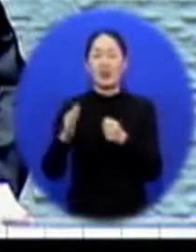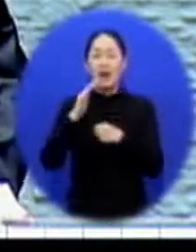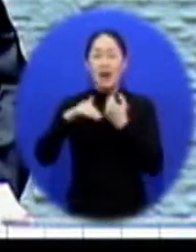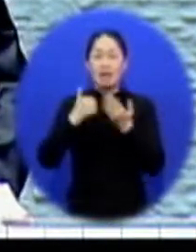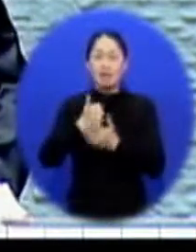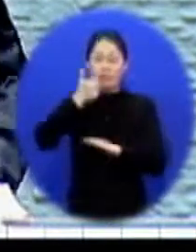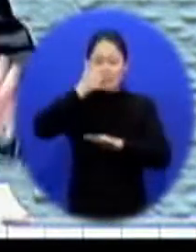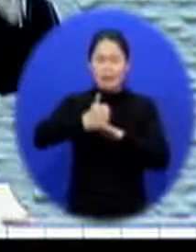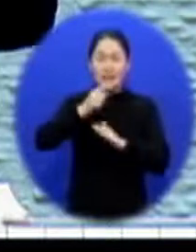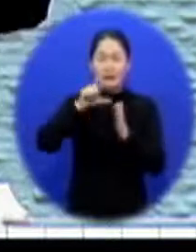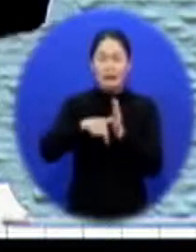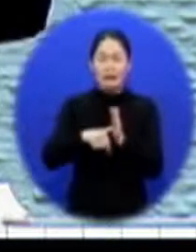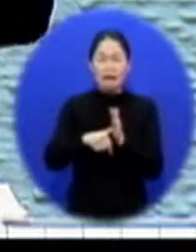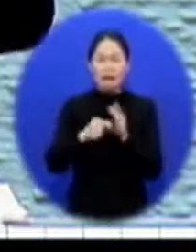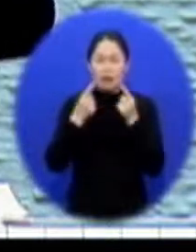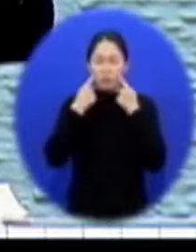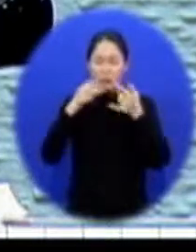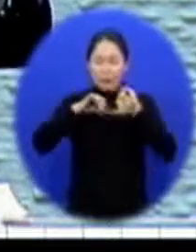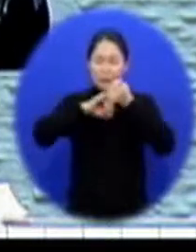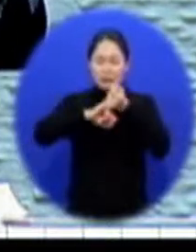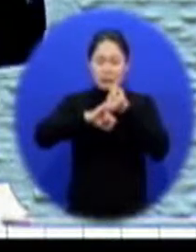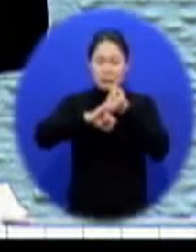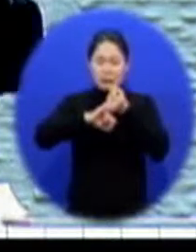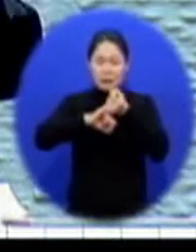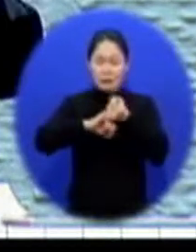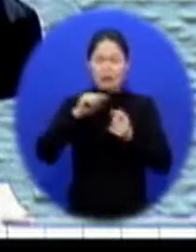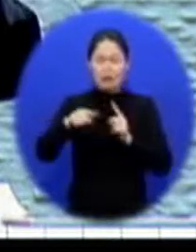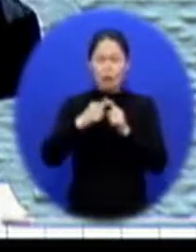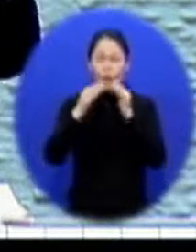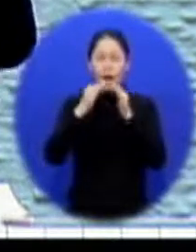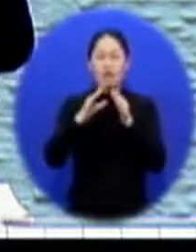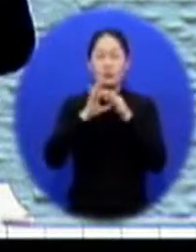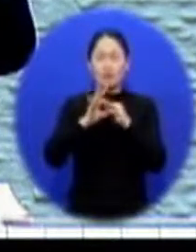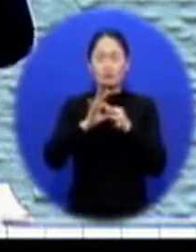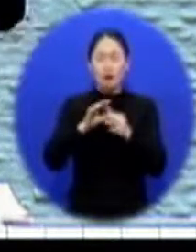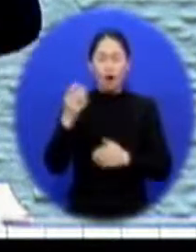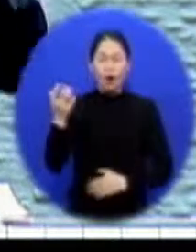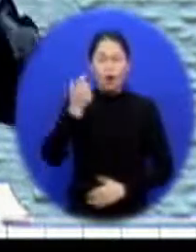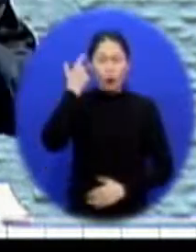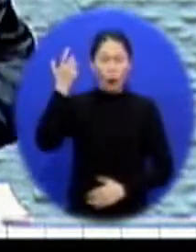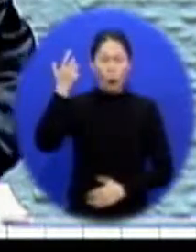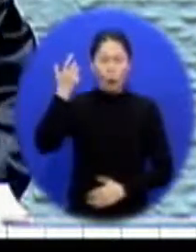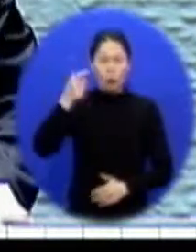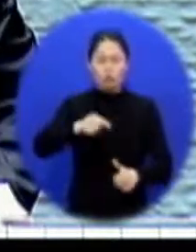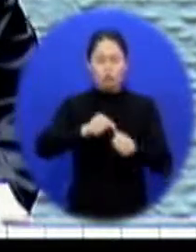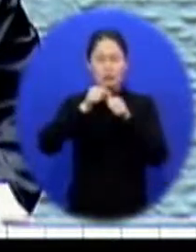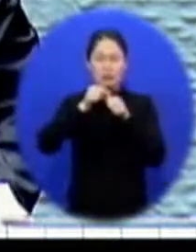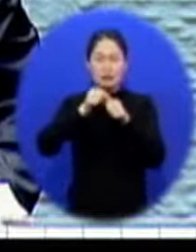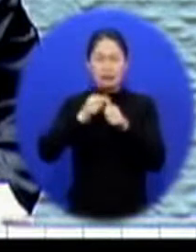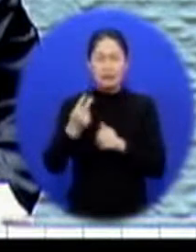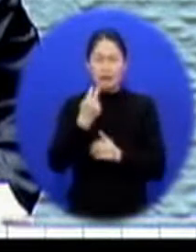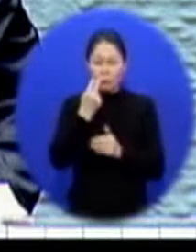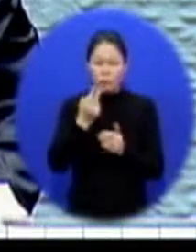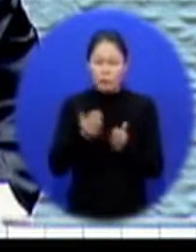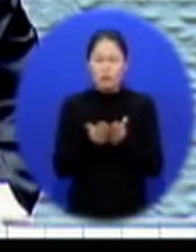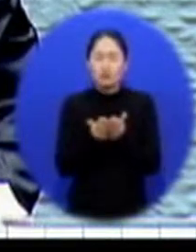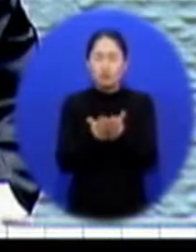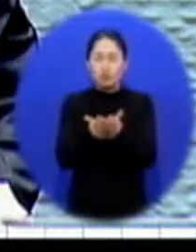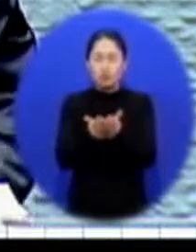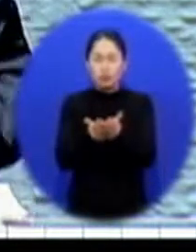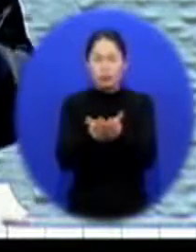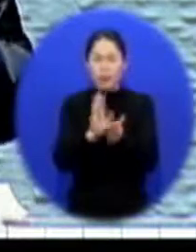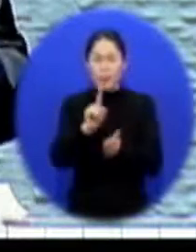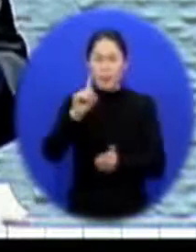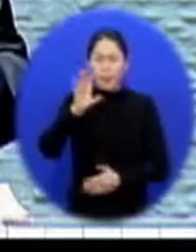하나님은 마지막 때에 반드시 이 교회를 통하여 영혼들을 구원하는 생명의 구원 방주 삼으신 은 거죠